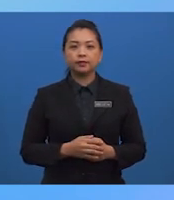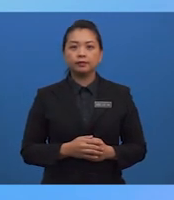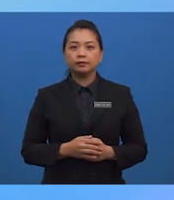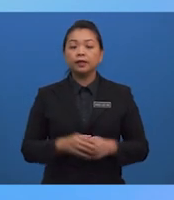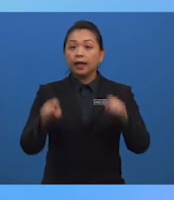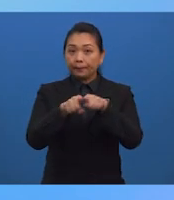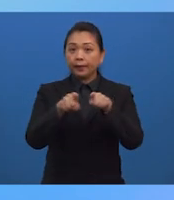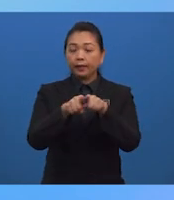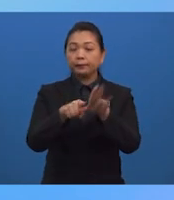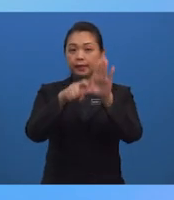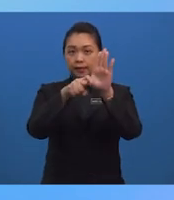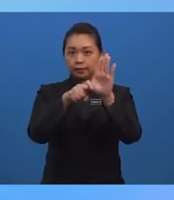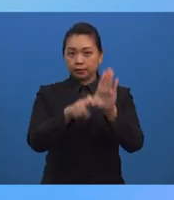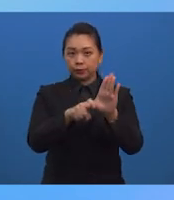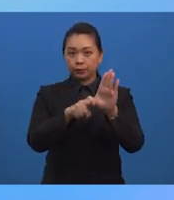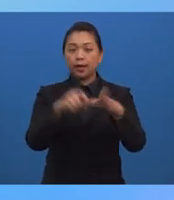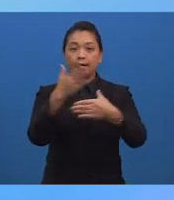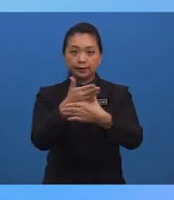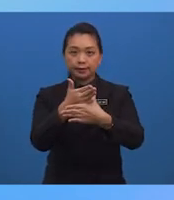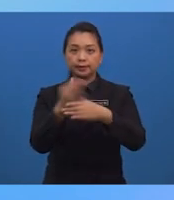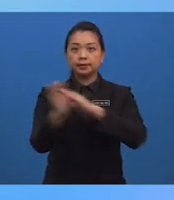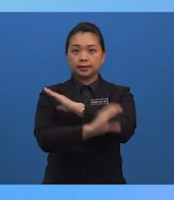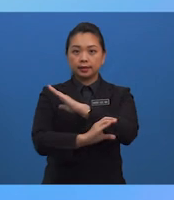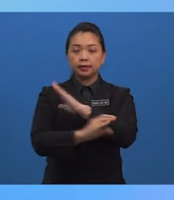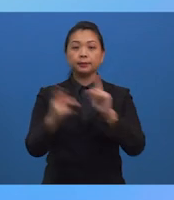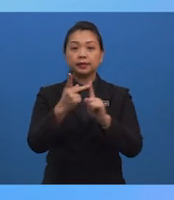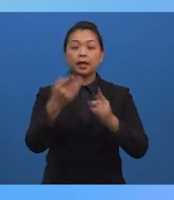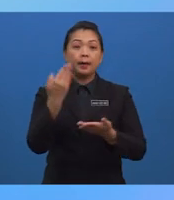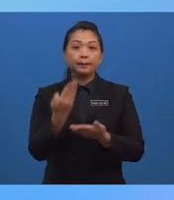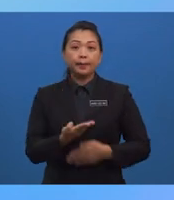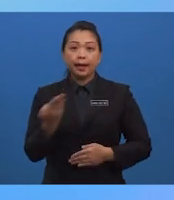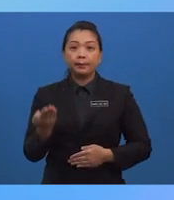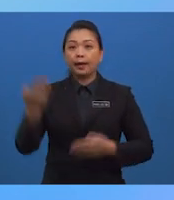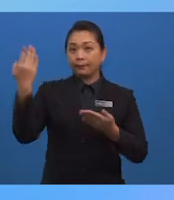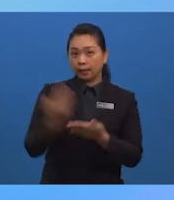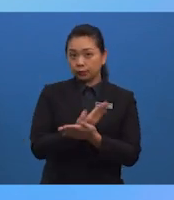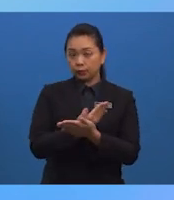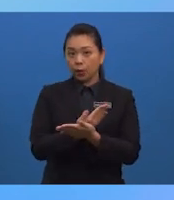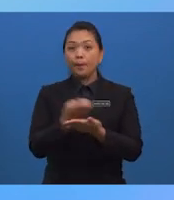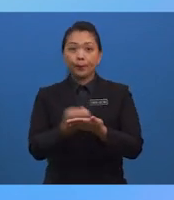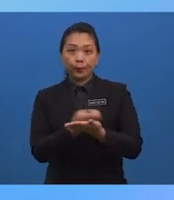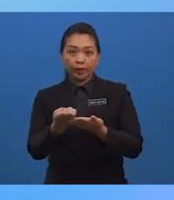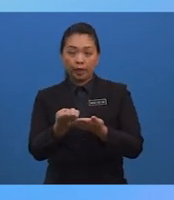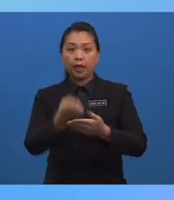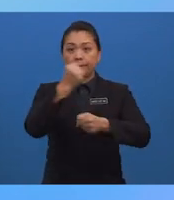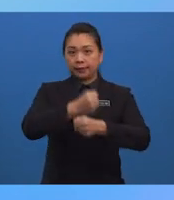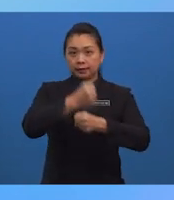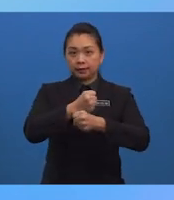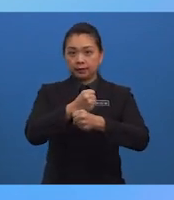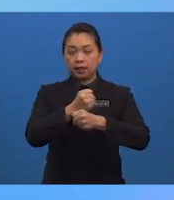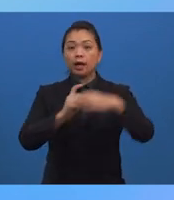saling kebergantungan antara negara kepada bahan mentah, modal, buruh,